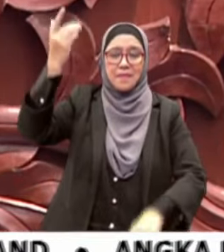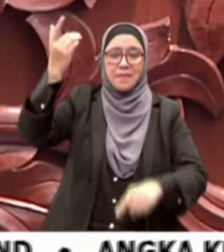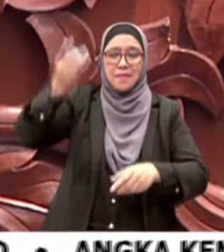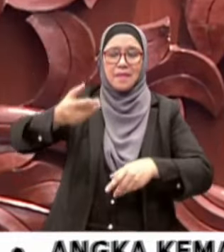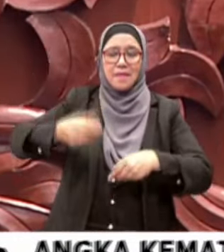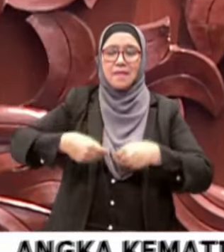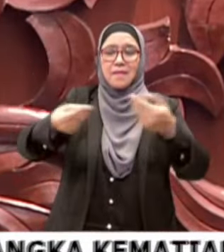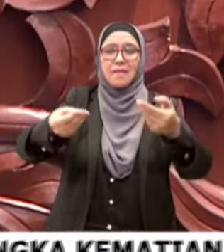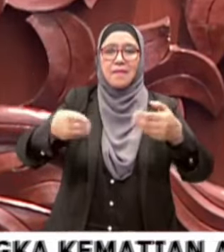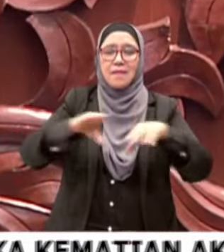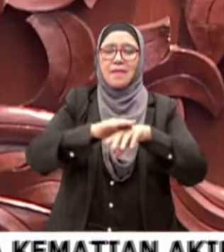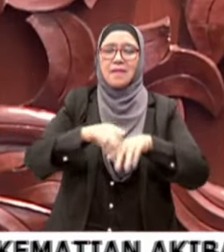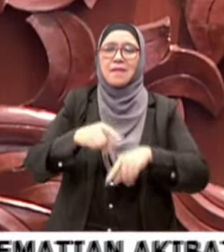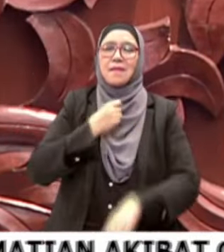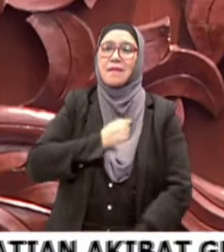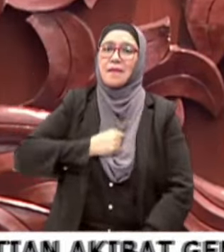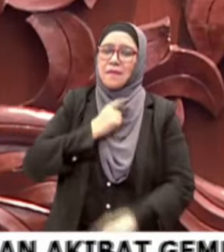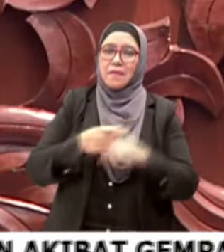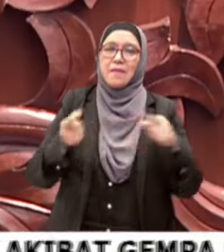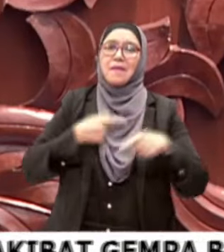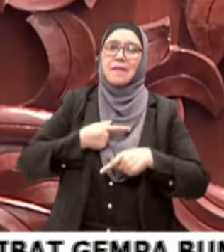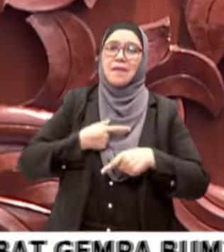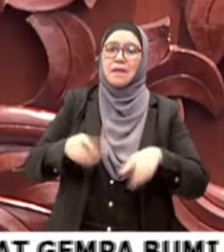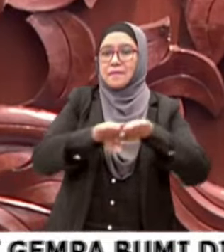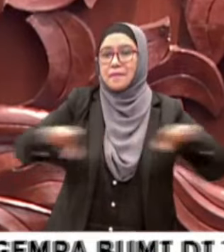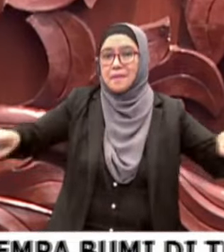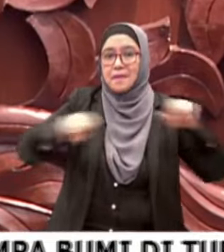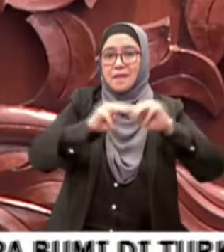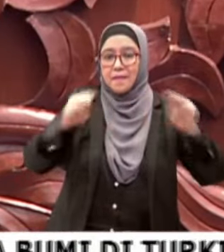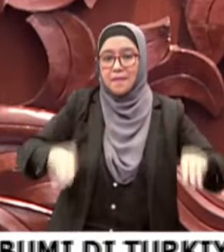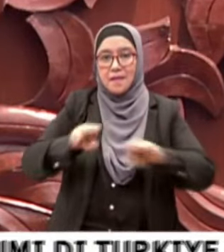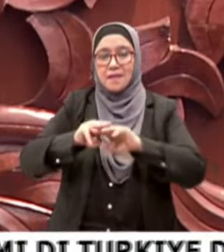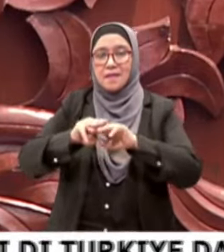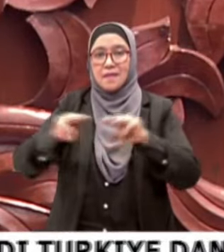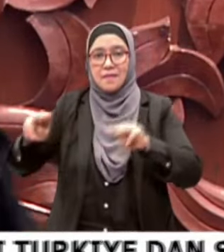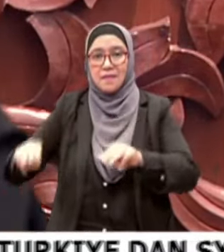musyarat dan seterusnya dicetak dalam resmi